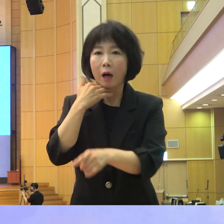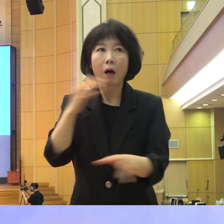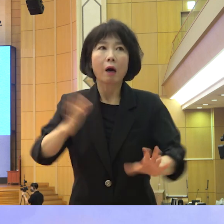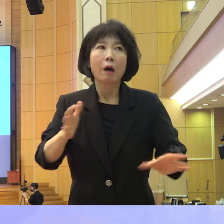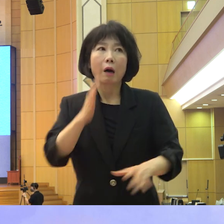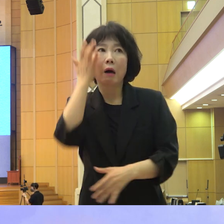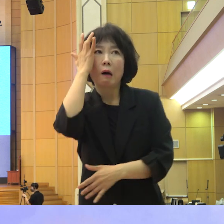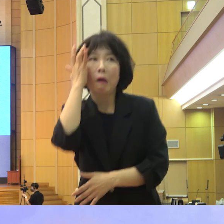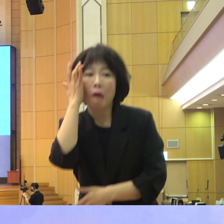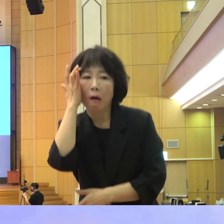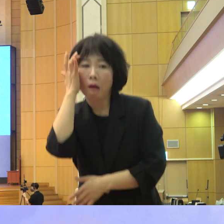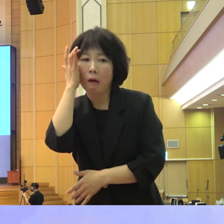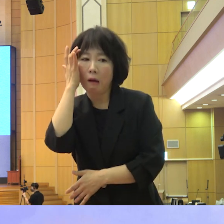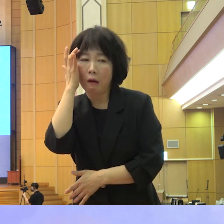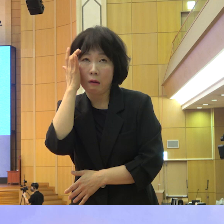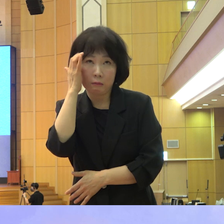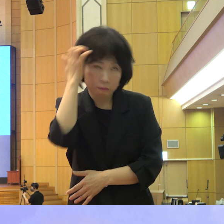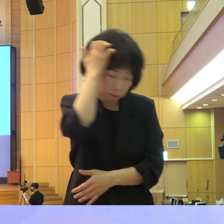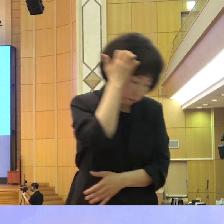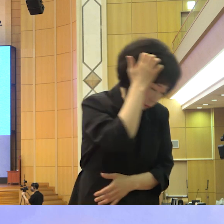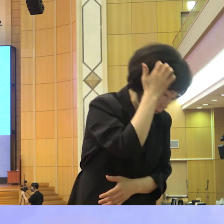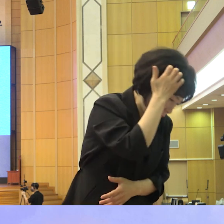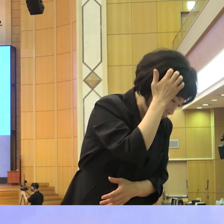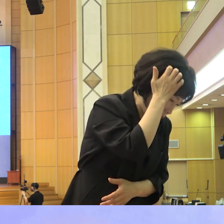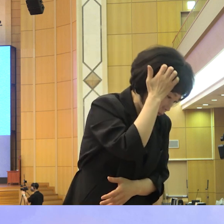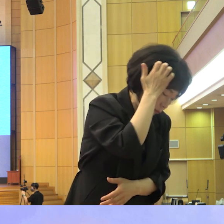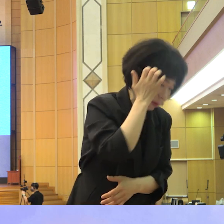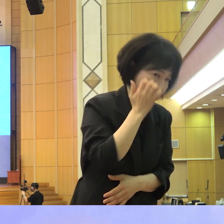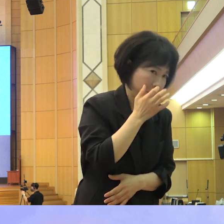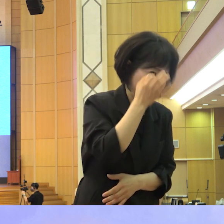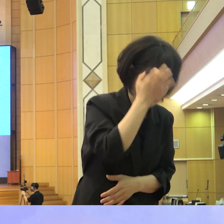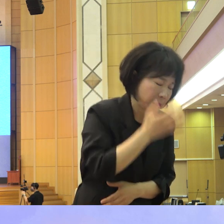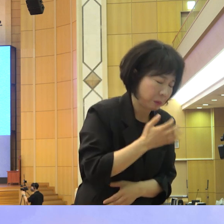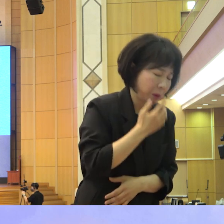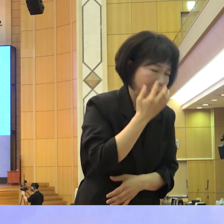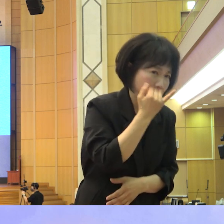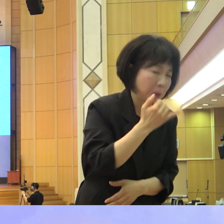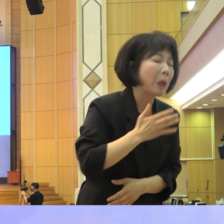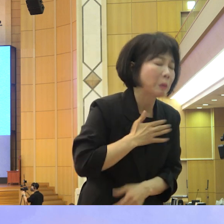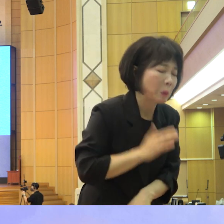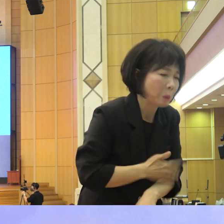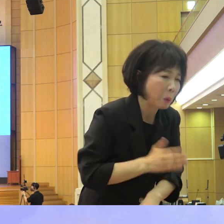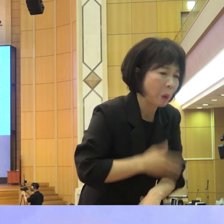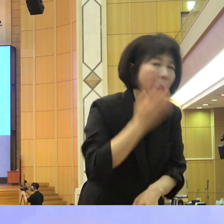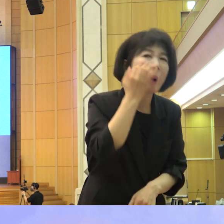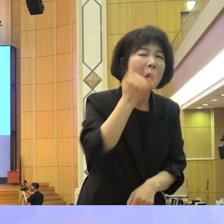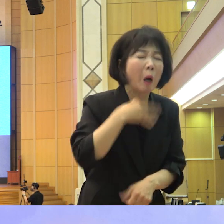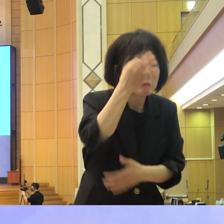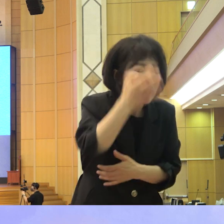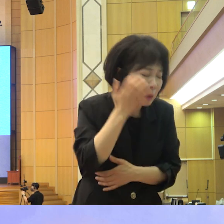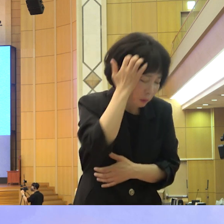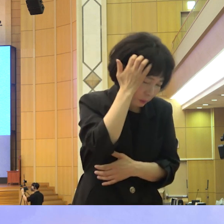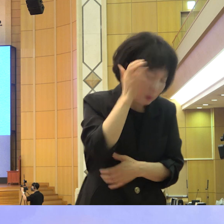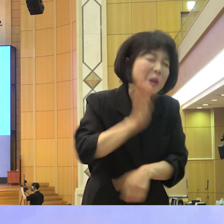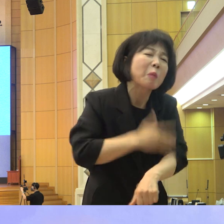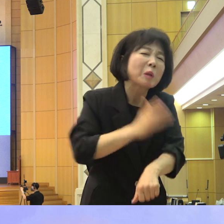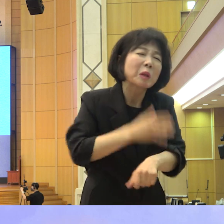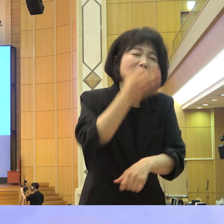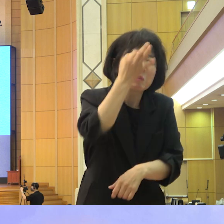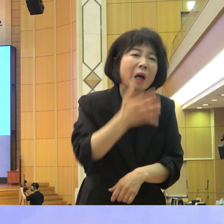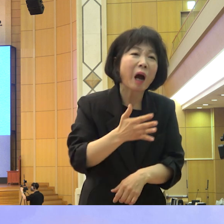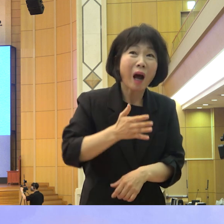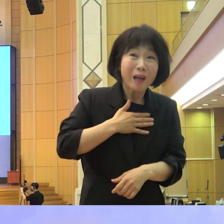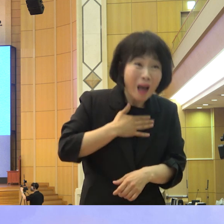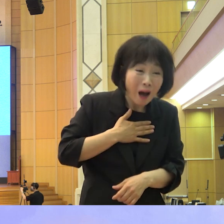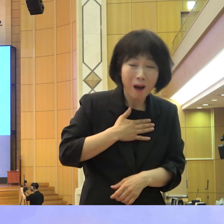나무는 고개를 푹 숙이고 조그마한 목소리로 말했어요. 엄마, 죄송해요.